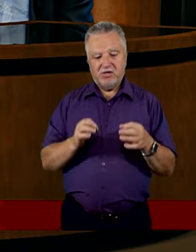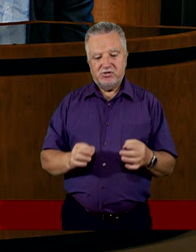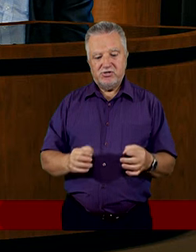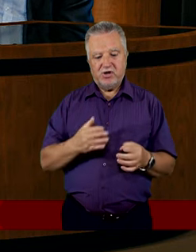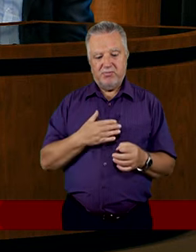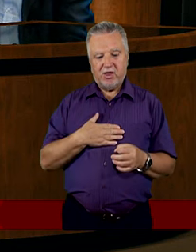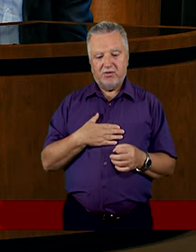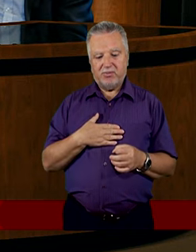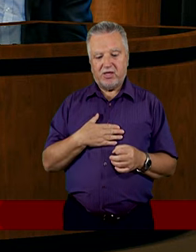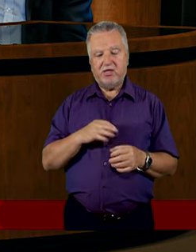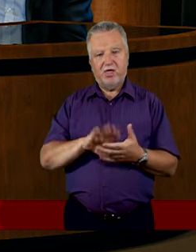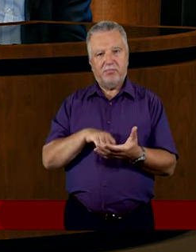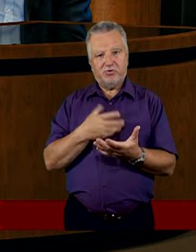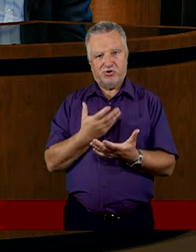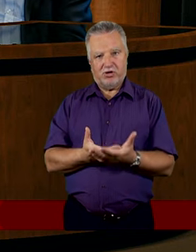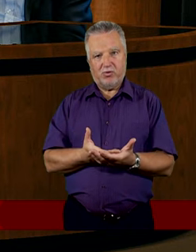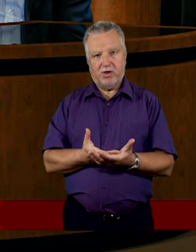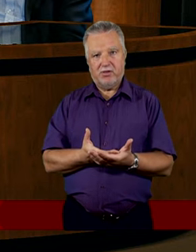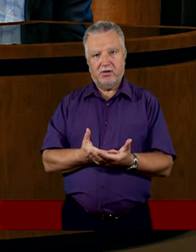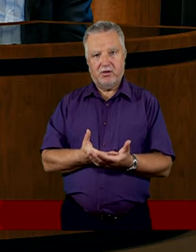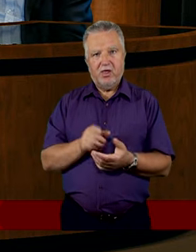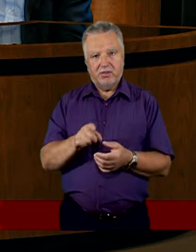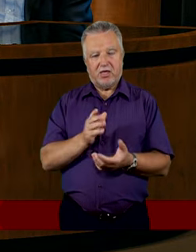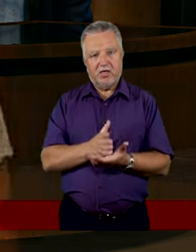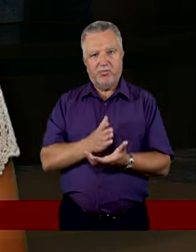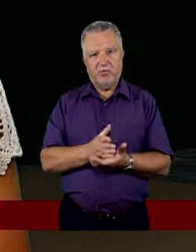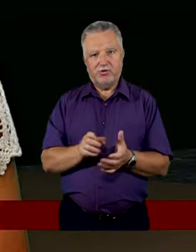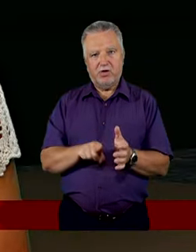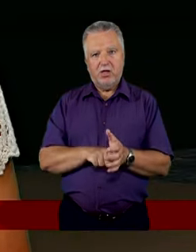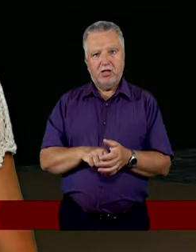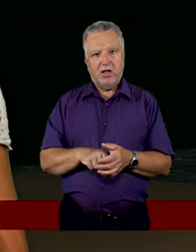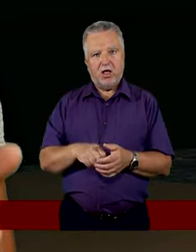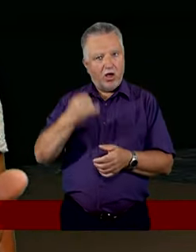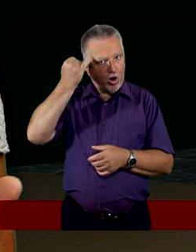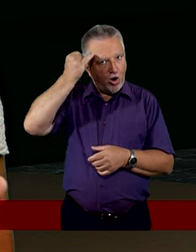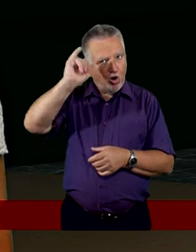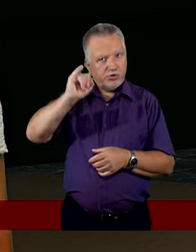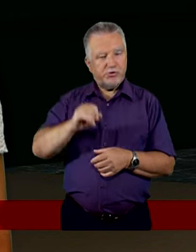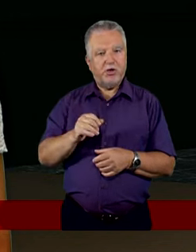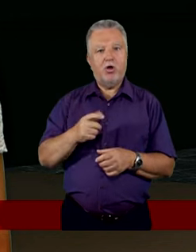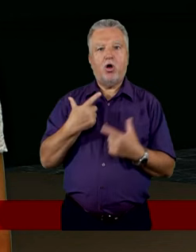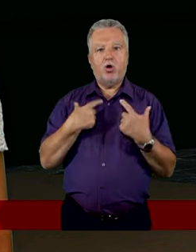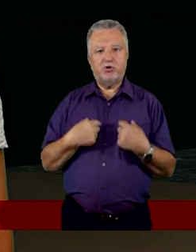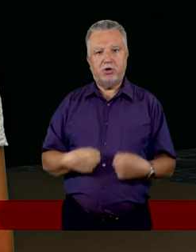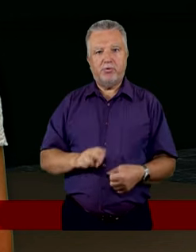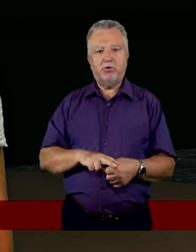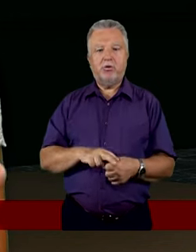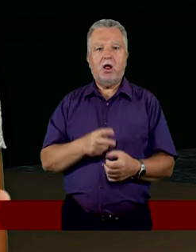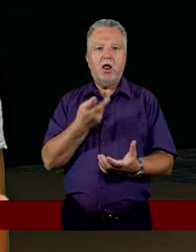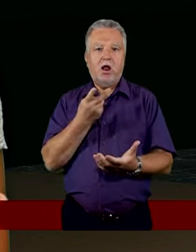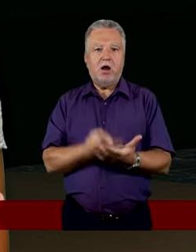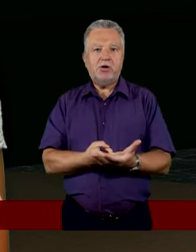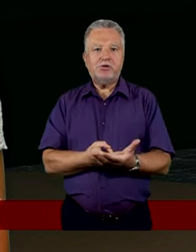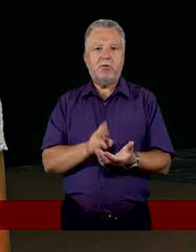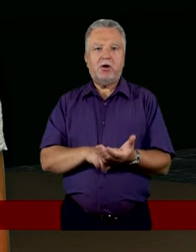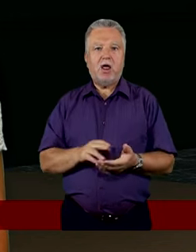taki praktyczny przykład właśnie takiej pomocy dla całkiem obcej osoby, która leżała